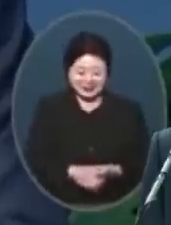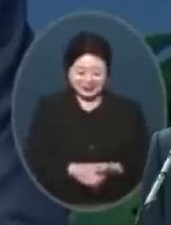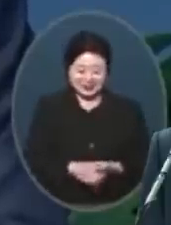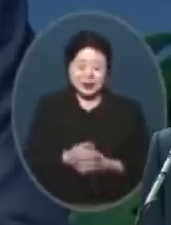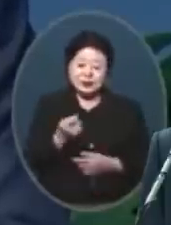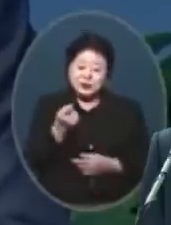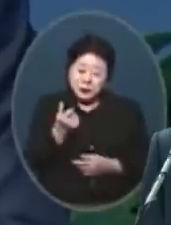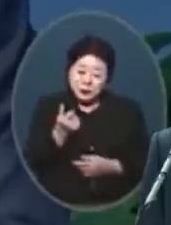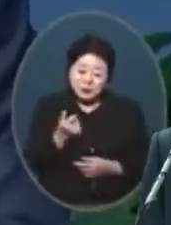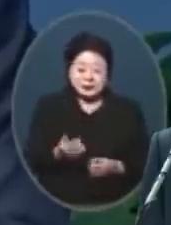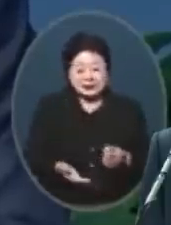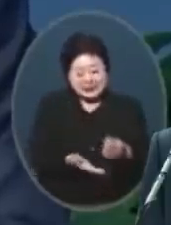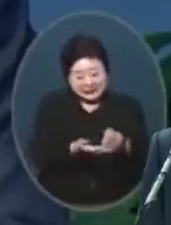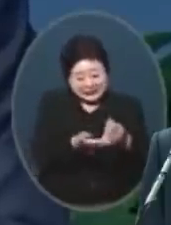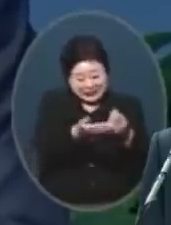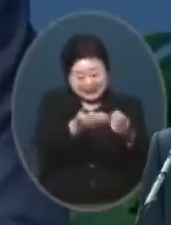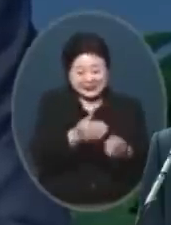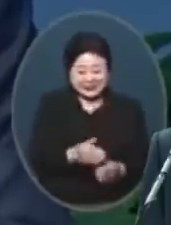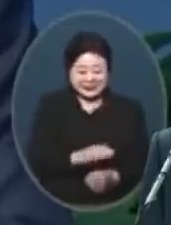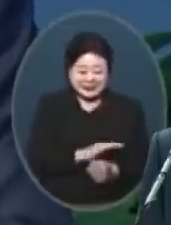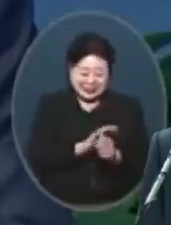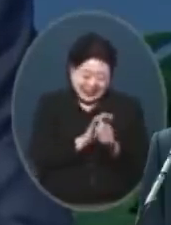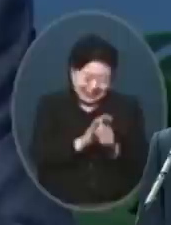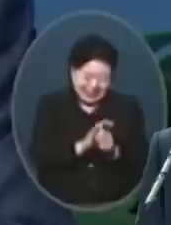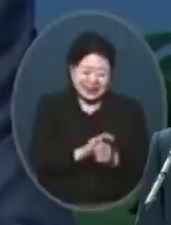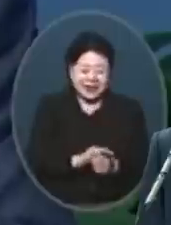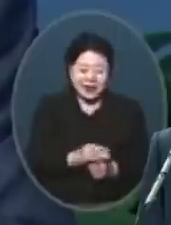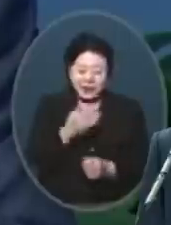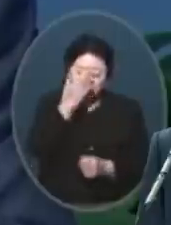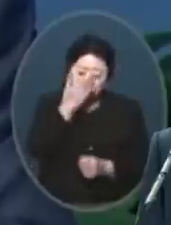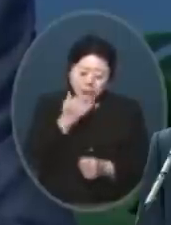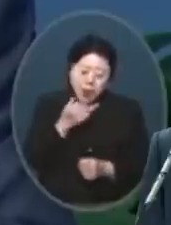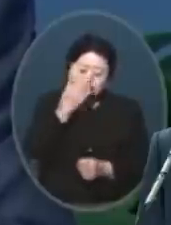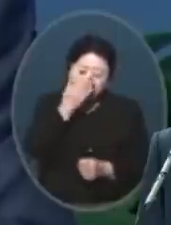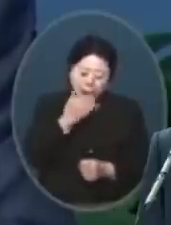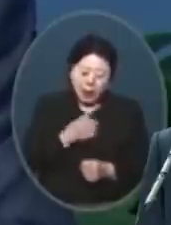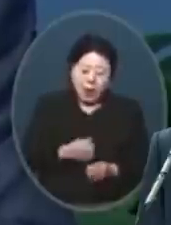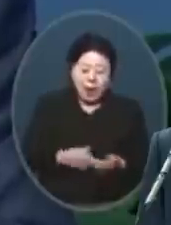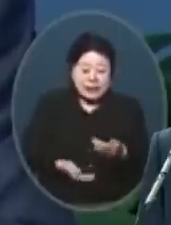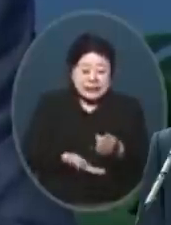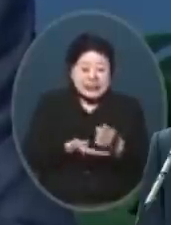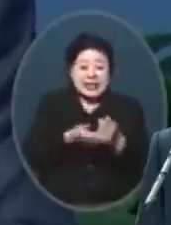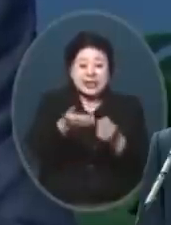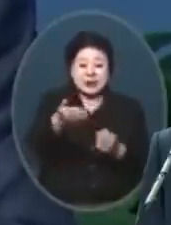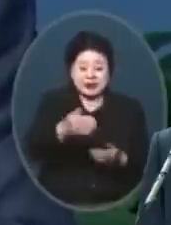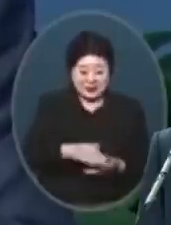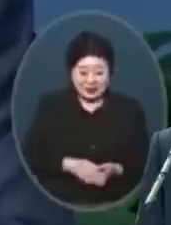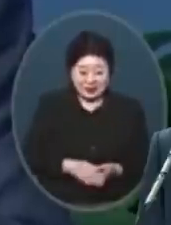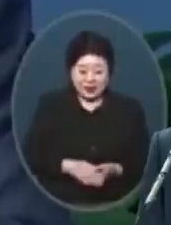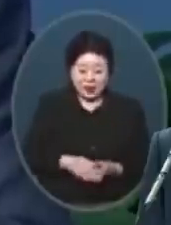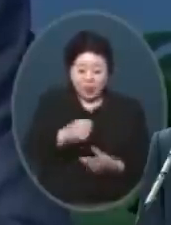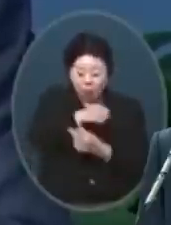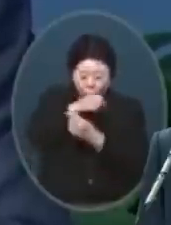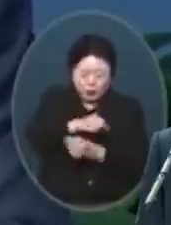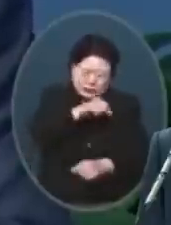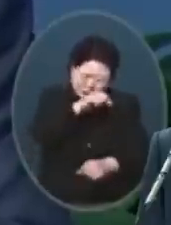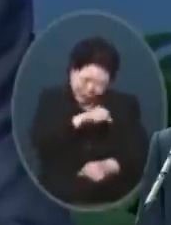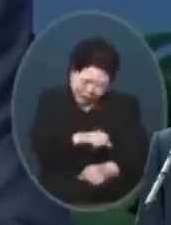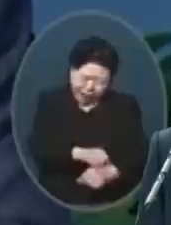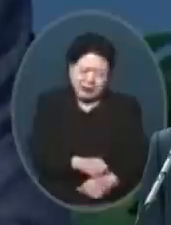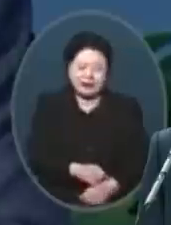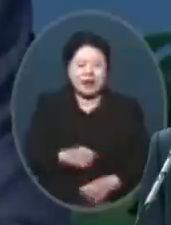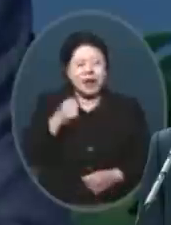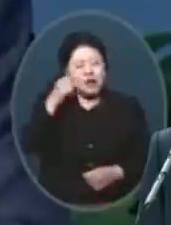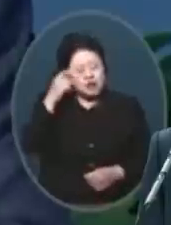조금만 잘한 일이 있으면 코를 쓰다듬고 칭칭해 해준 야, 너 괜찮다. 너 굉장한